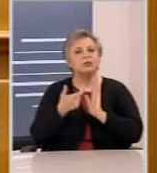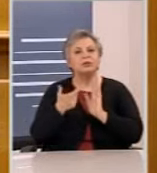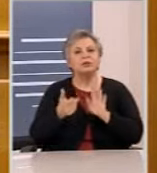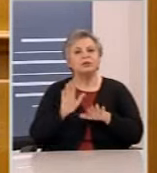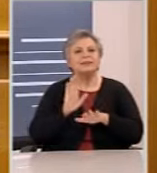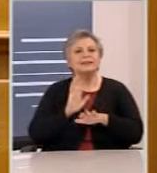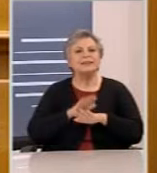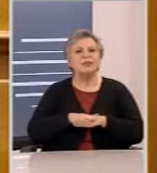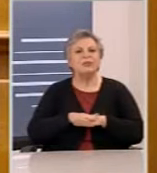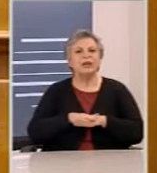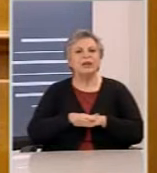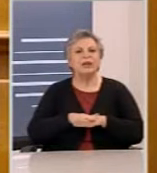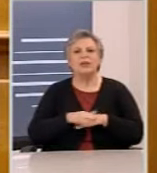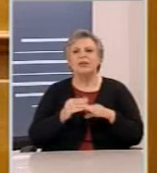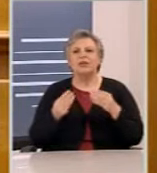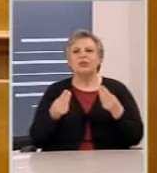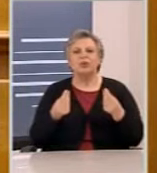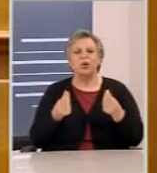τις συμπεριφορές,